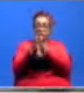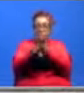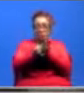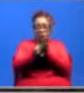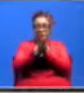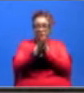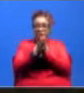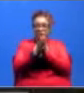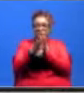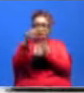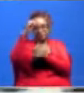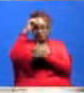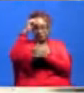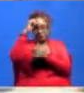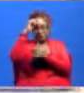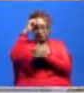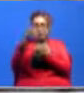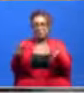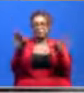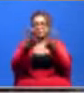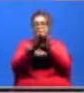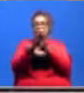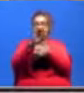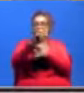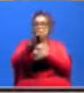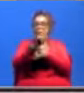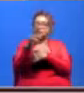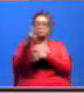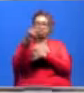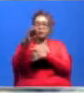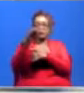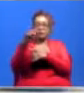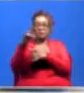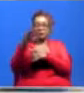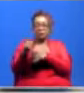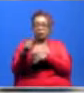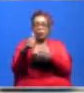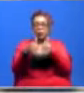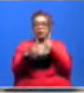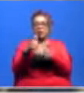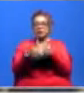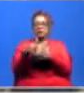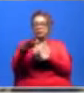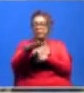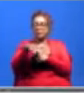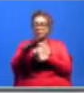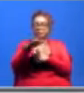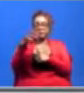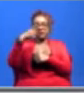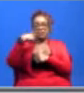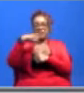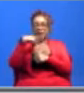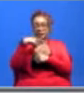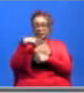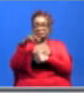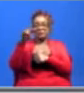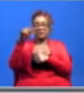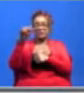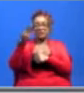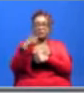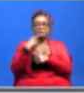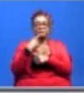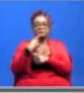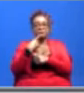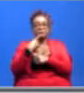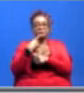umefanya serikali kufunga shughuli za kampuni ya Kell Chemicals ambayo makao yake yako mjini Thika. NTV imeng'amua